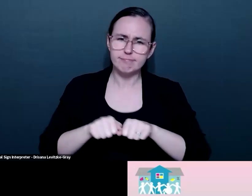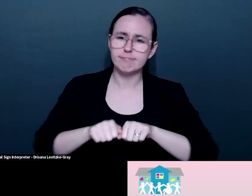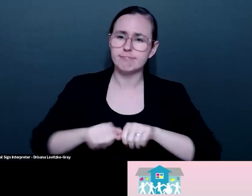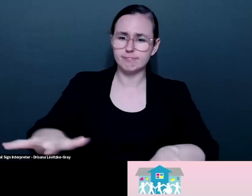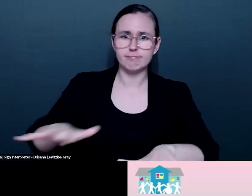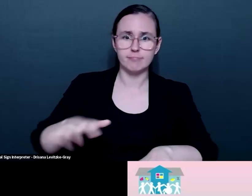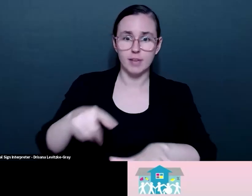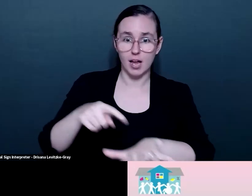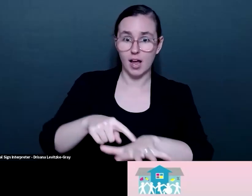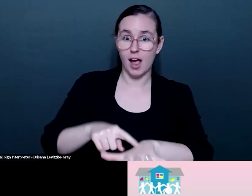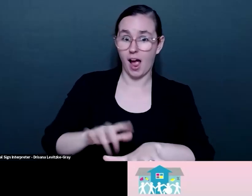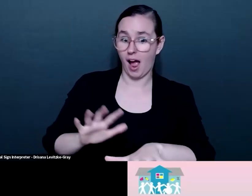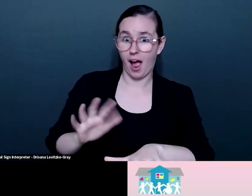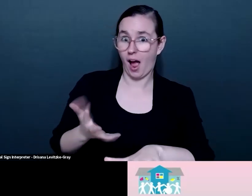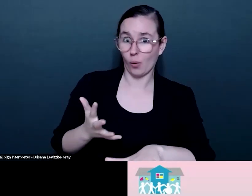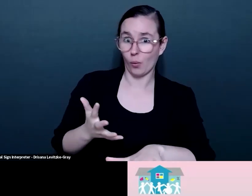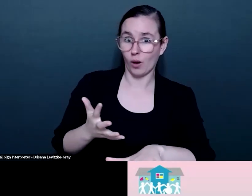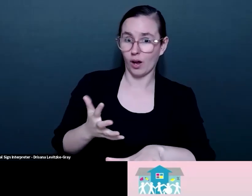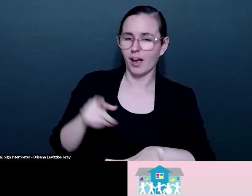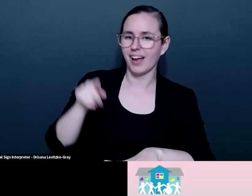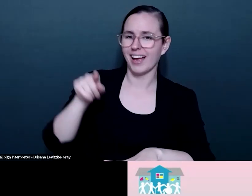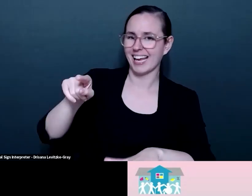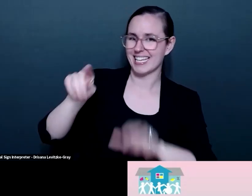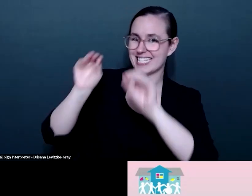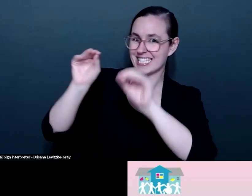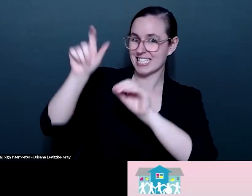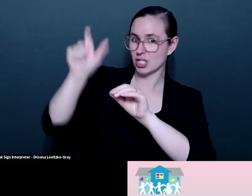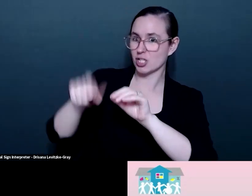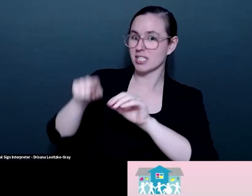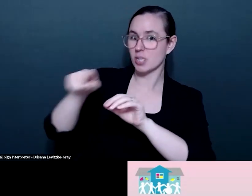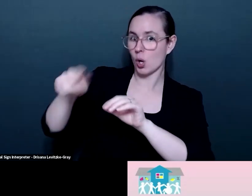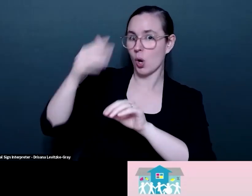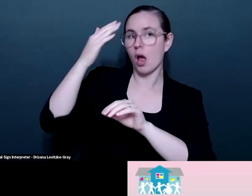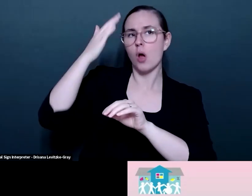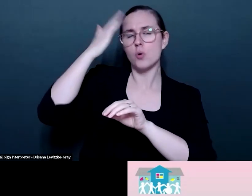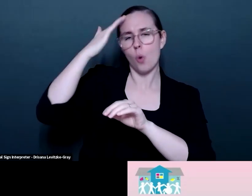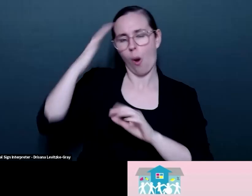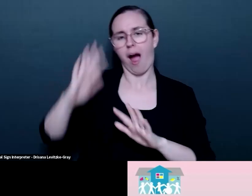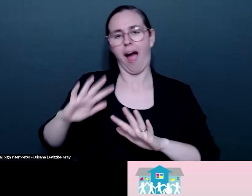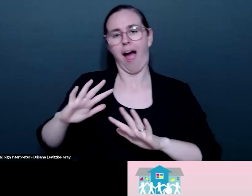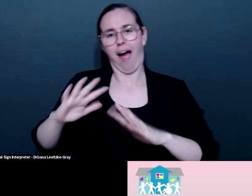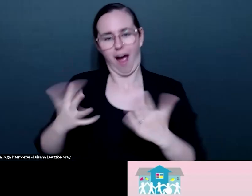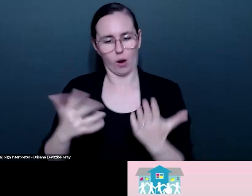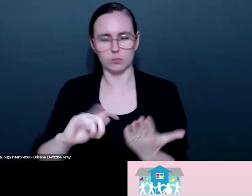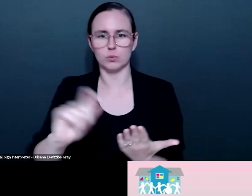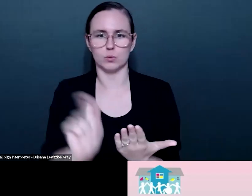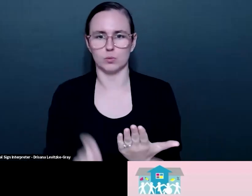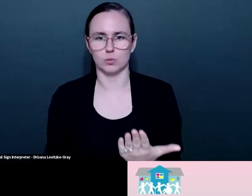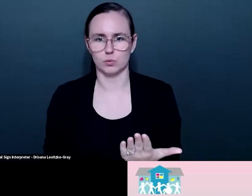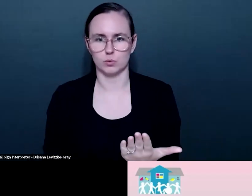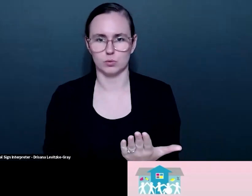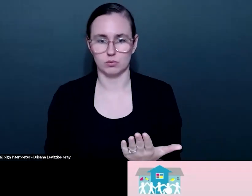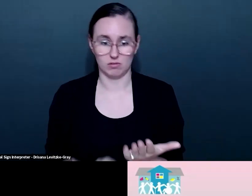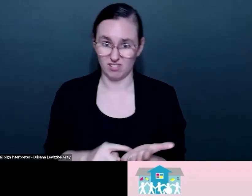pour les professeurs qui travaillent avec les enfants, c'est pas l'enfant qui répondent pour eux-mêmes. Donc,